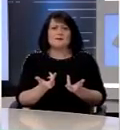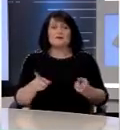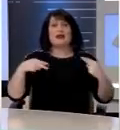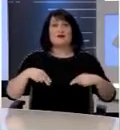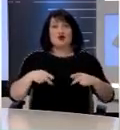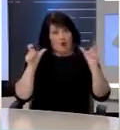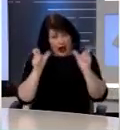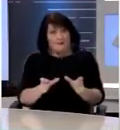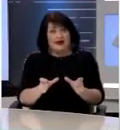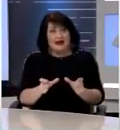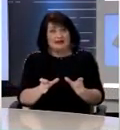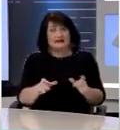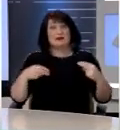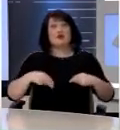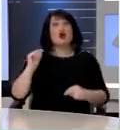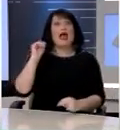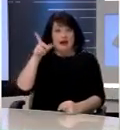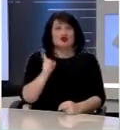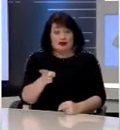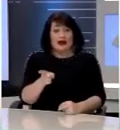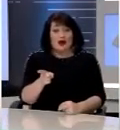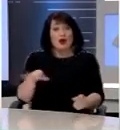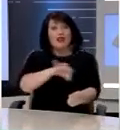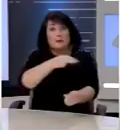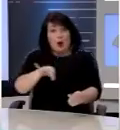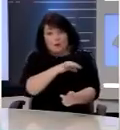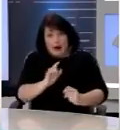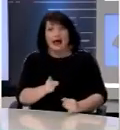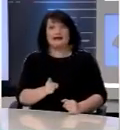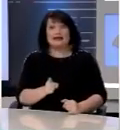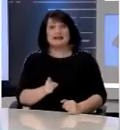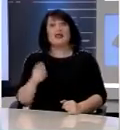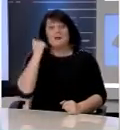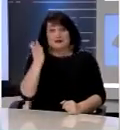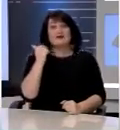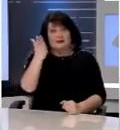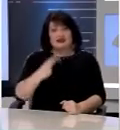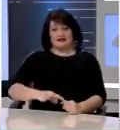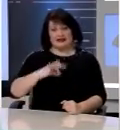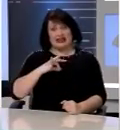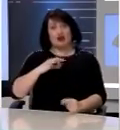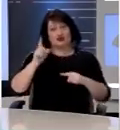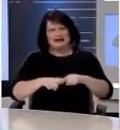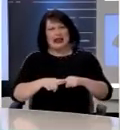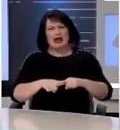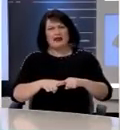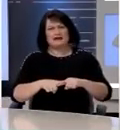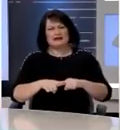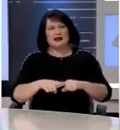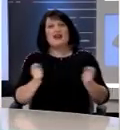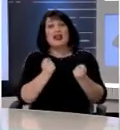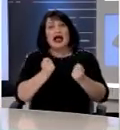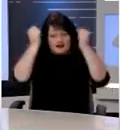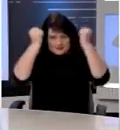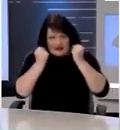Υπουργείο Εθνικής Άμυνας, το Υπουργείο Εξωτερικών, το Διπλωματικό Σώμα. Αμφισβητείτε το κύρος της πατρίδας μας. Δεν κάνετε κακό